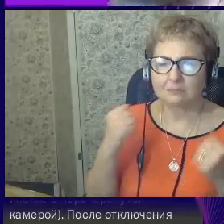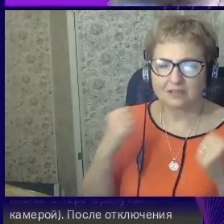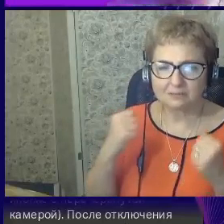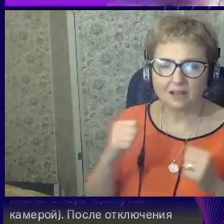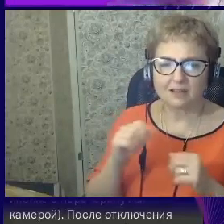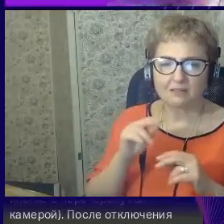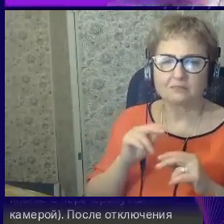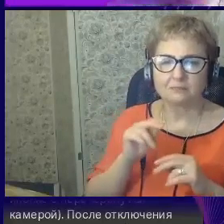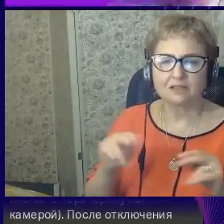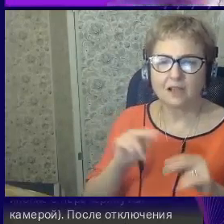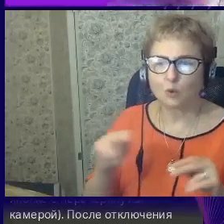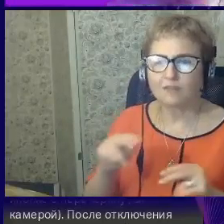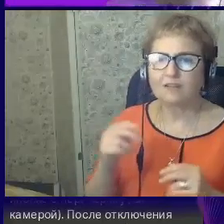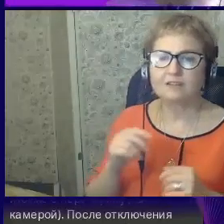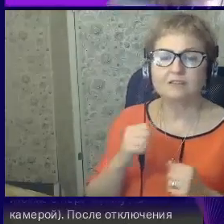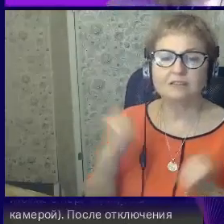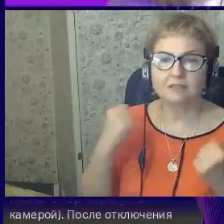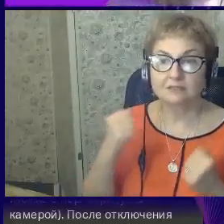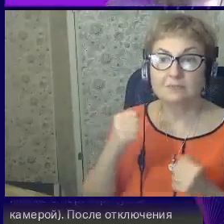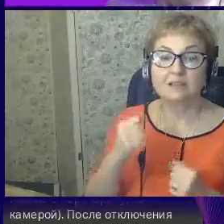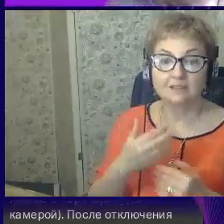профессиональных спортсменов, профессиональных педагогов.